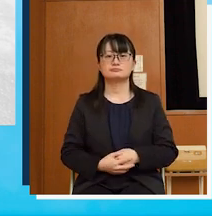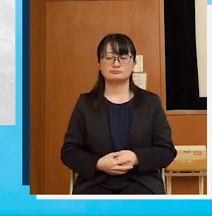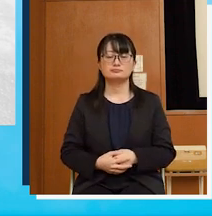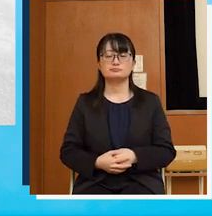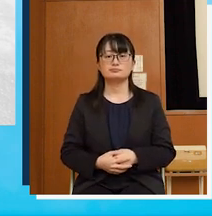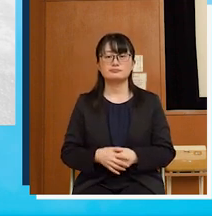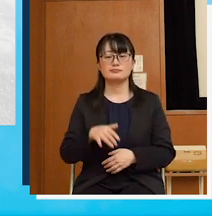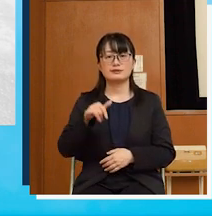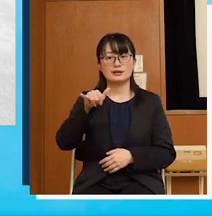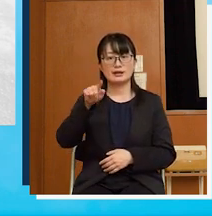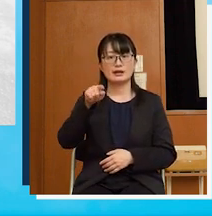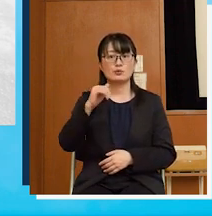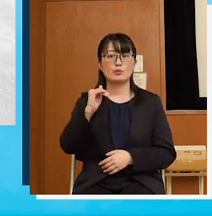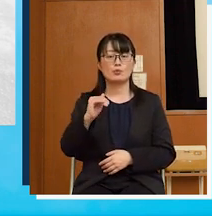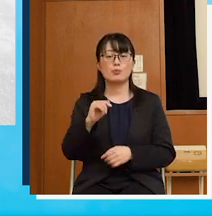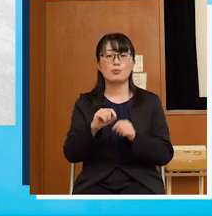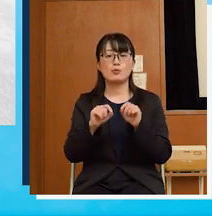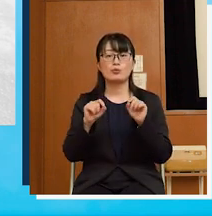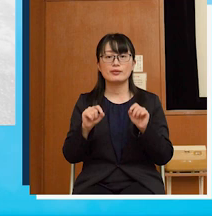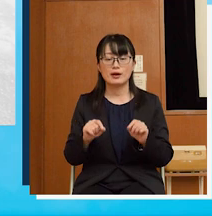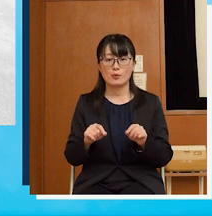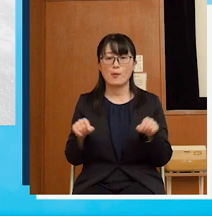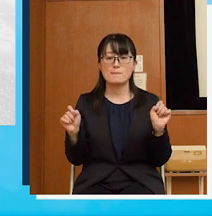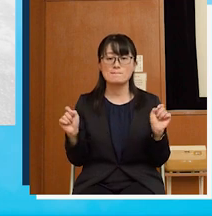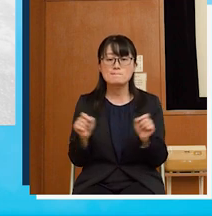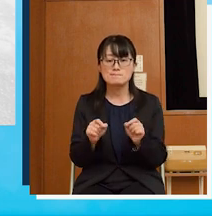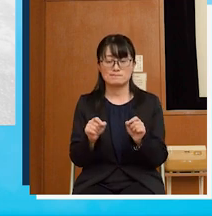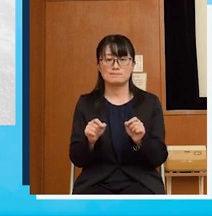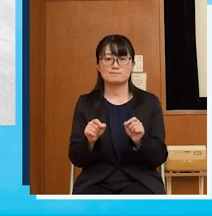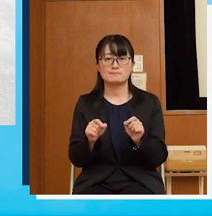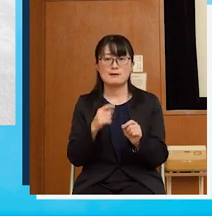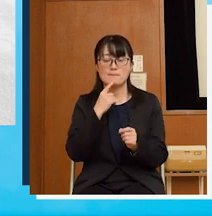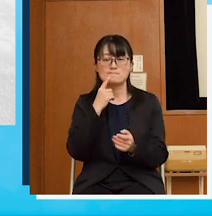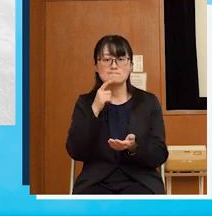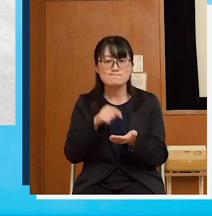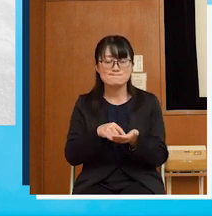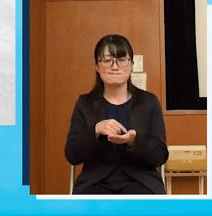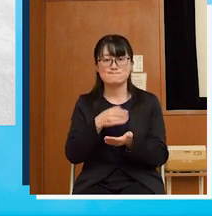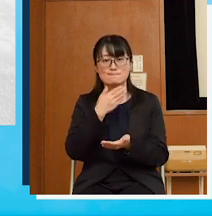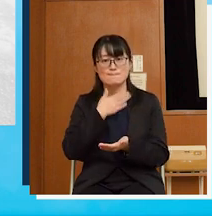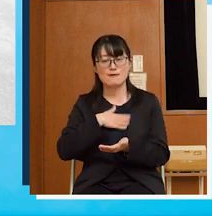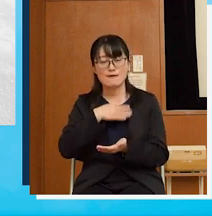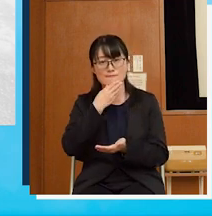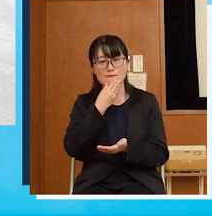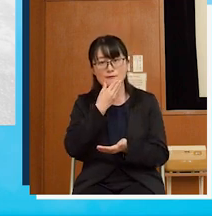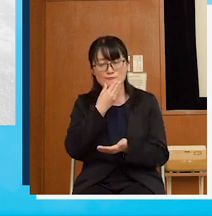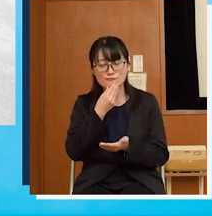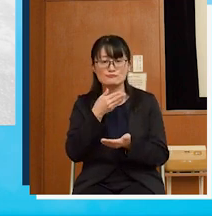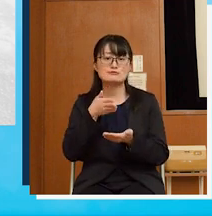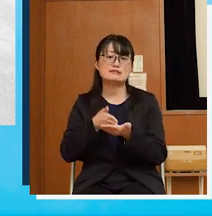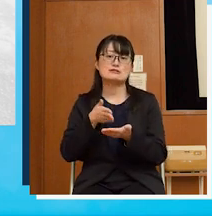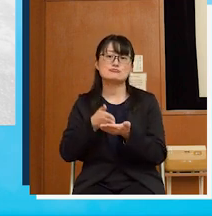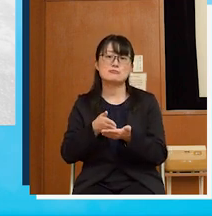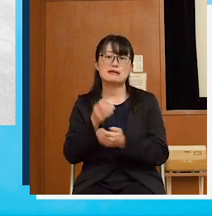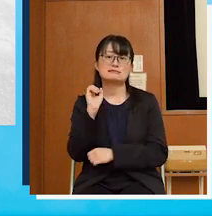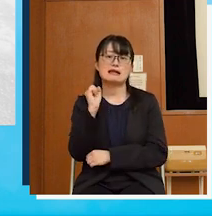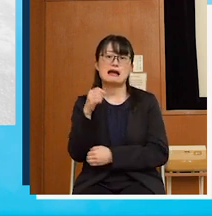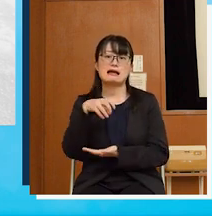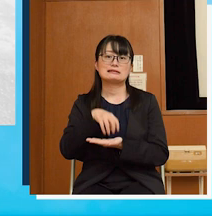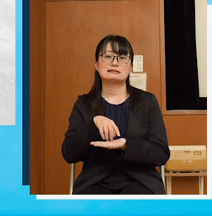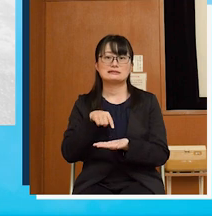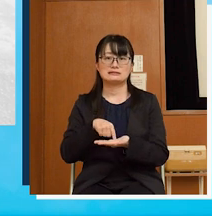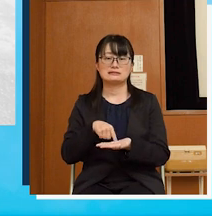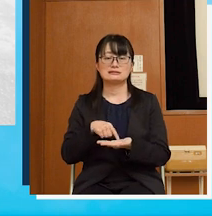ヘコ問題を端的にこれほど分かりやすく説明したあのまあ